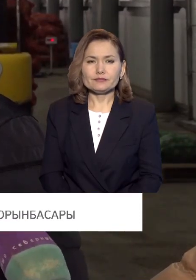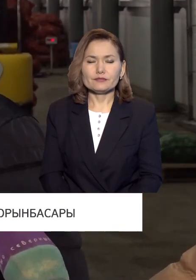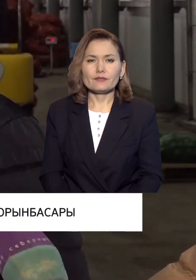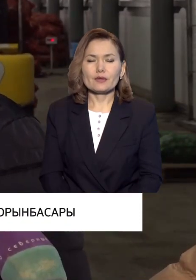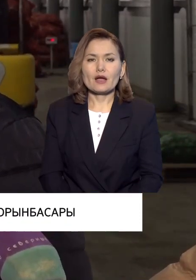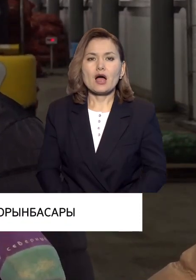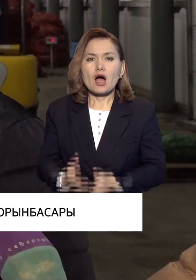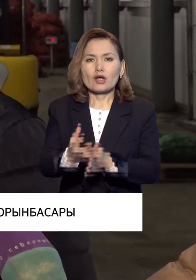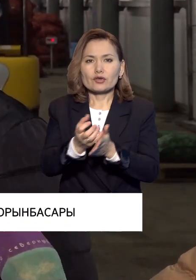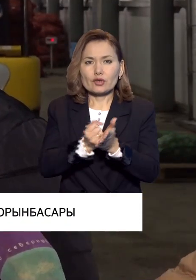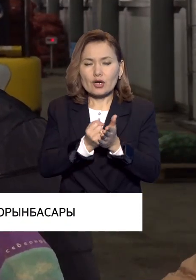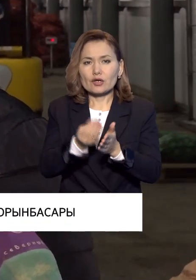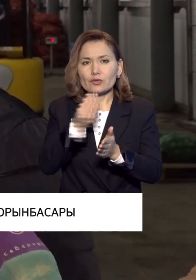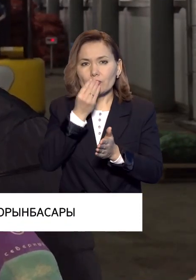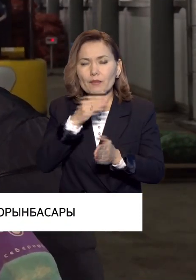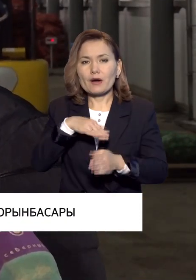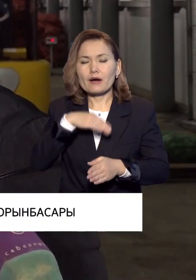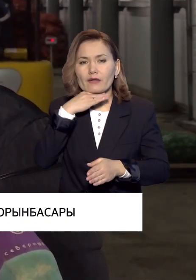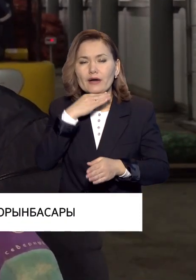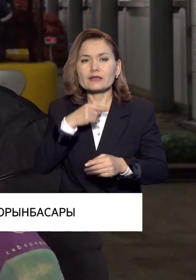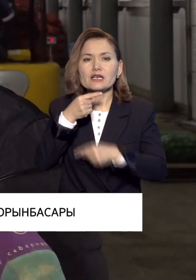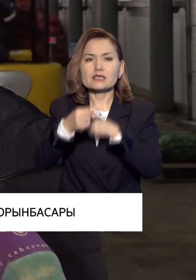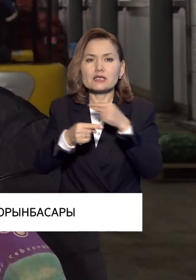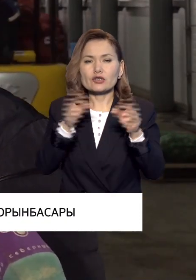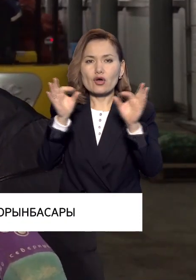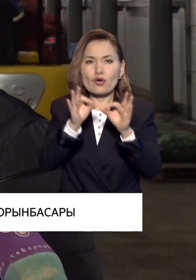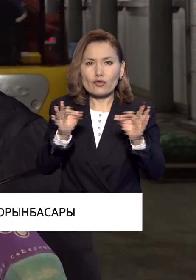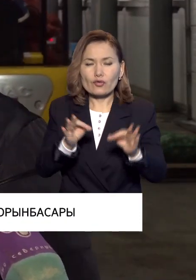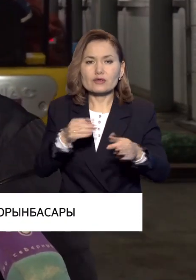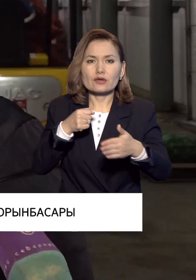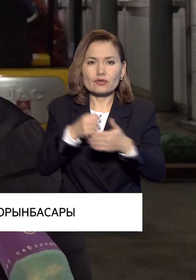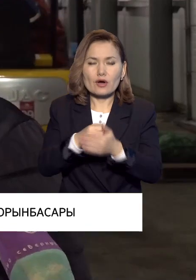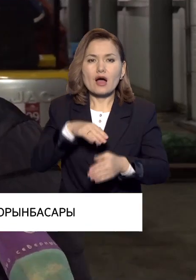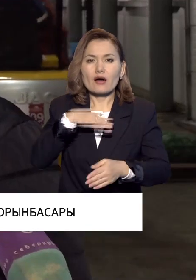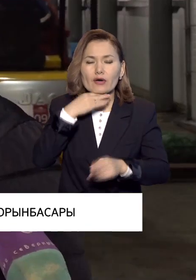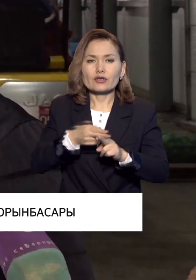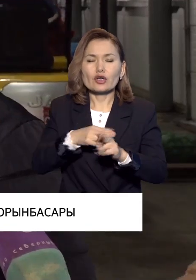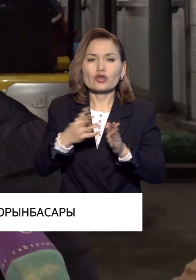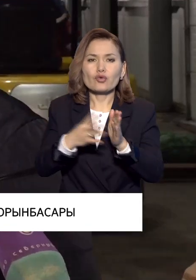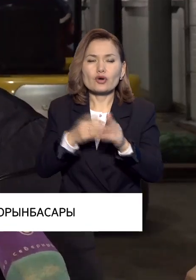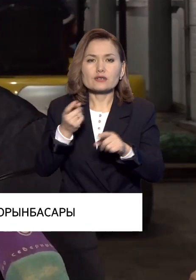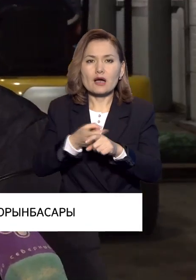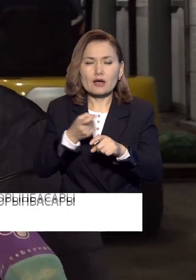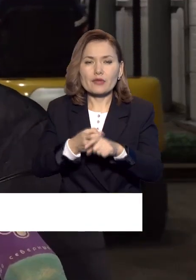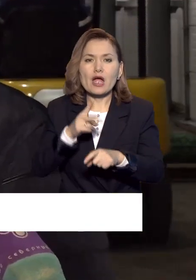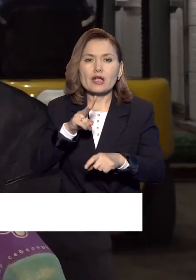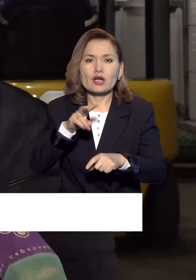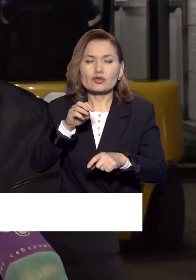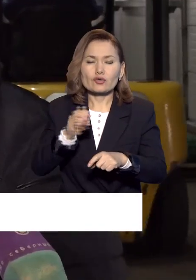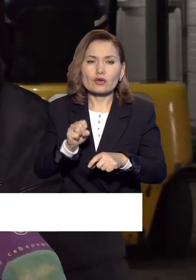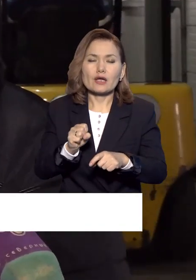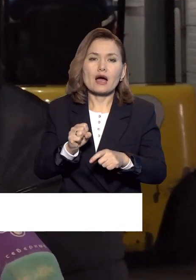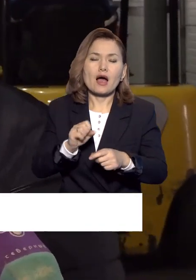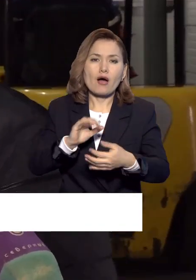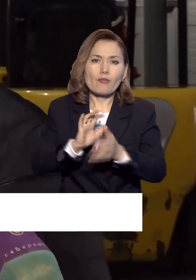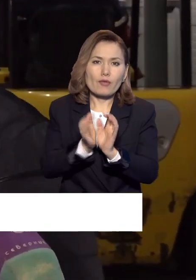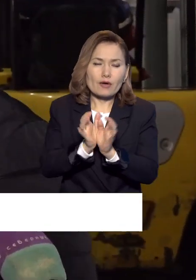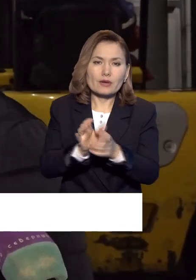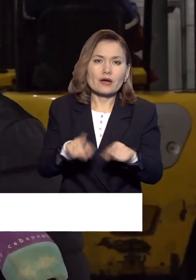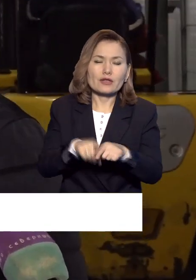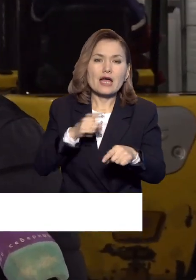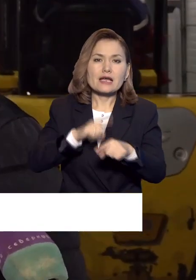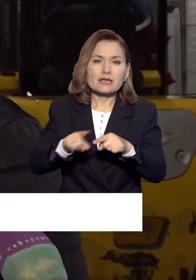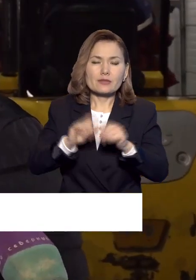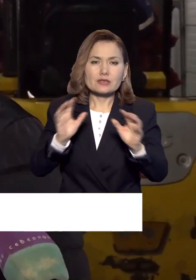Тұрақтандыру қорындағы өнім келесі күзге дейін жетеді. Мәселен, қазір біз тұрған қоймада 900 тонна картоп, 200 тонна орам жапырақтағы осынша